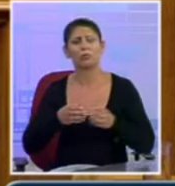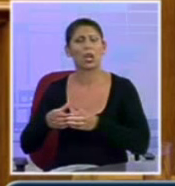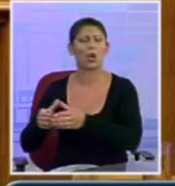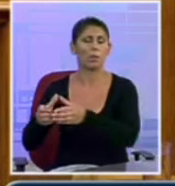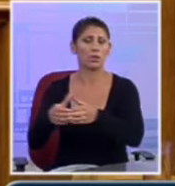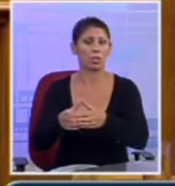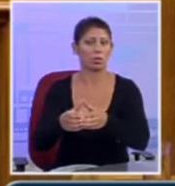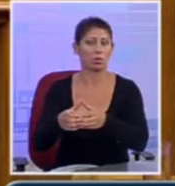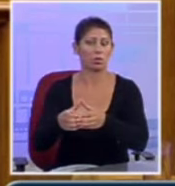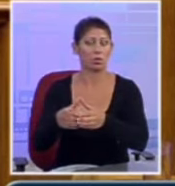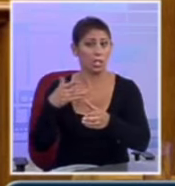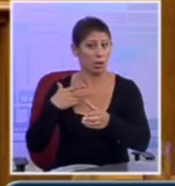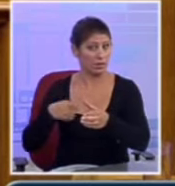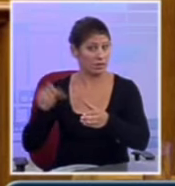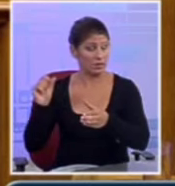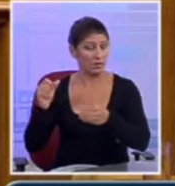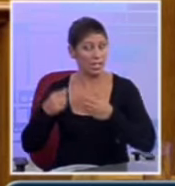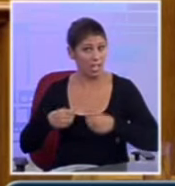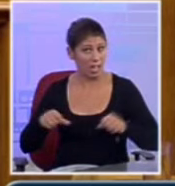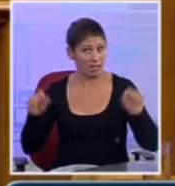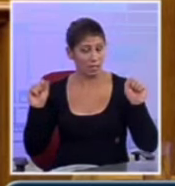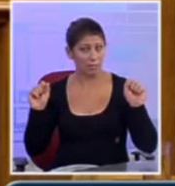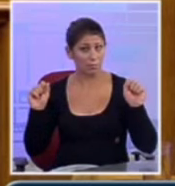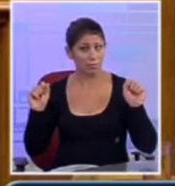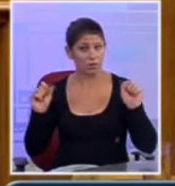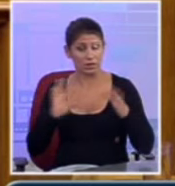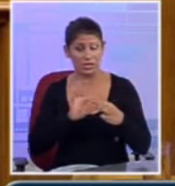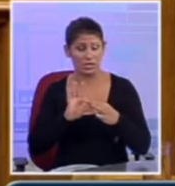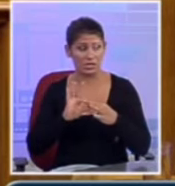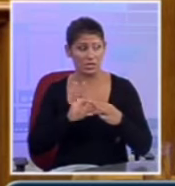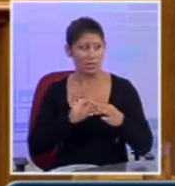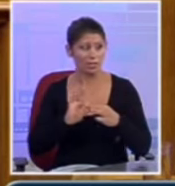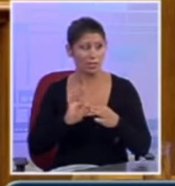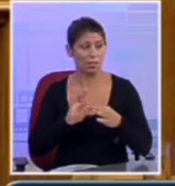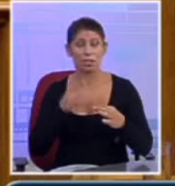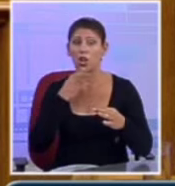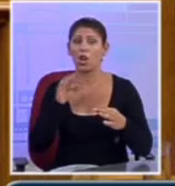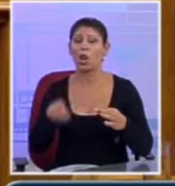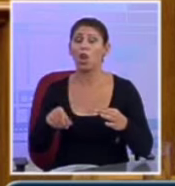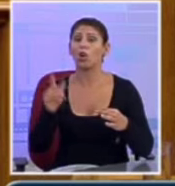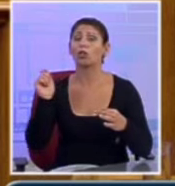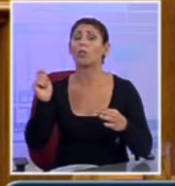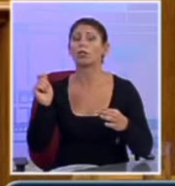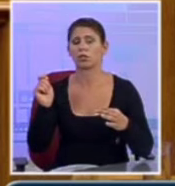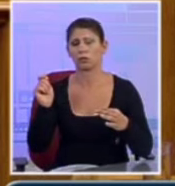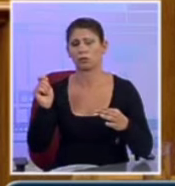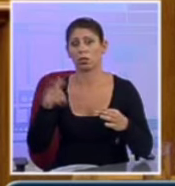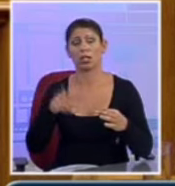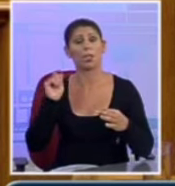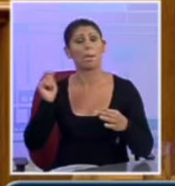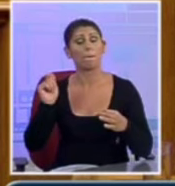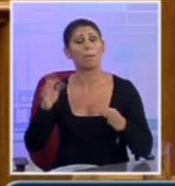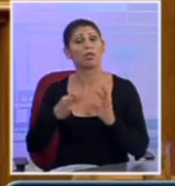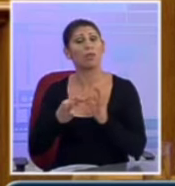κόμματα. Η αντίρρησή μου και η άρνησή μου για συνεργασίες ήταν λόγω των πολιτικών. Οι πολιτικές